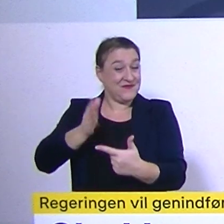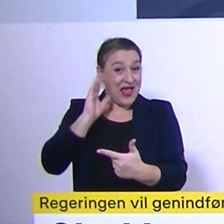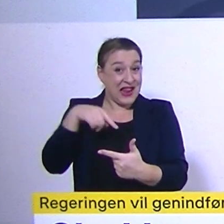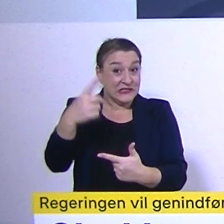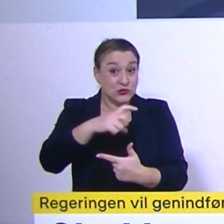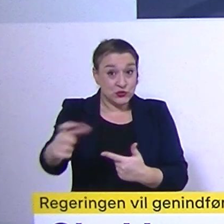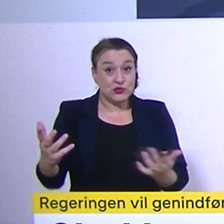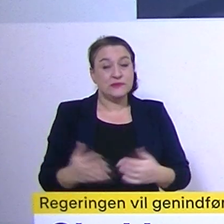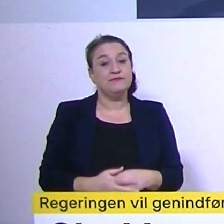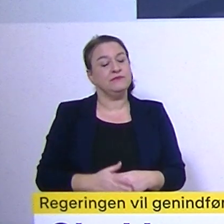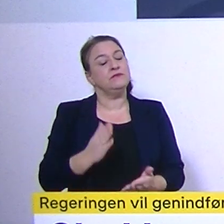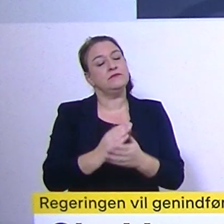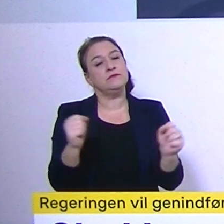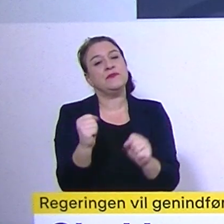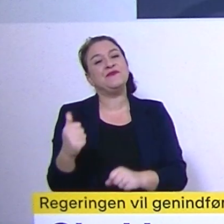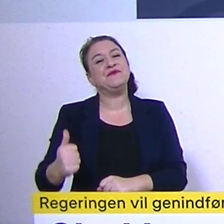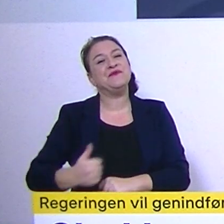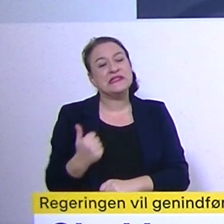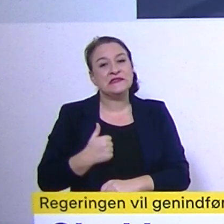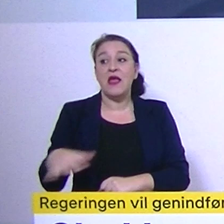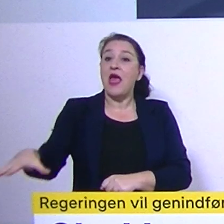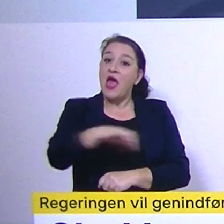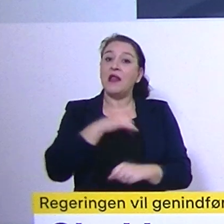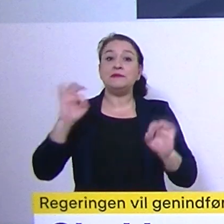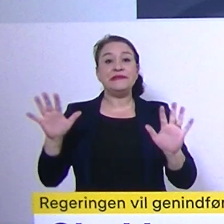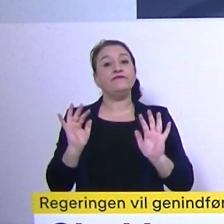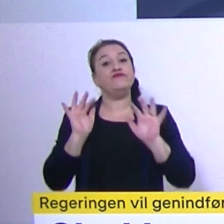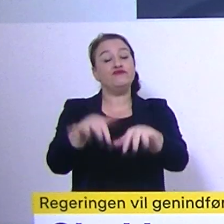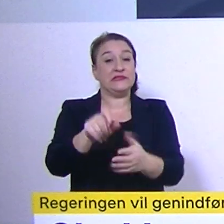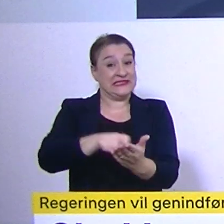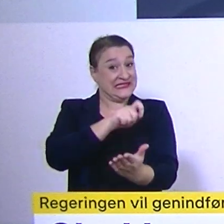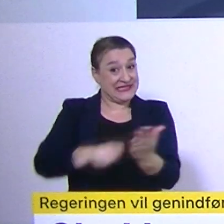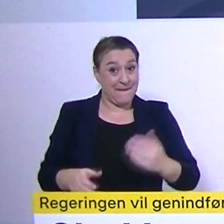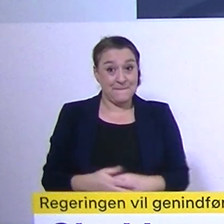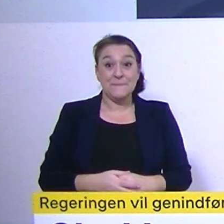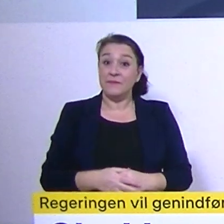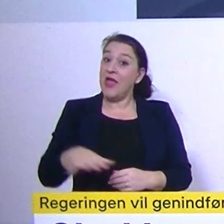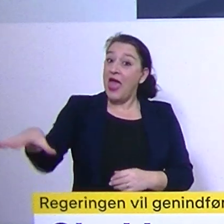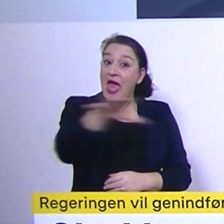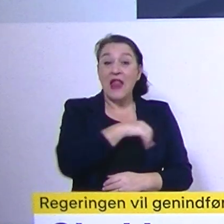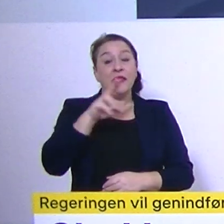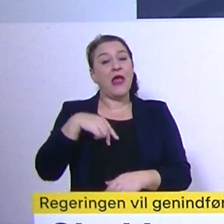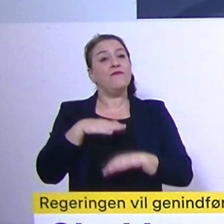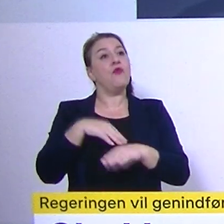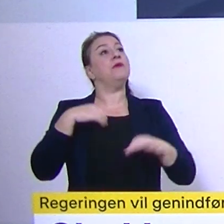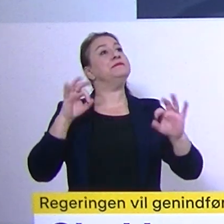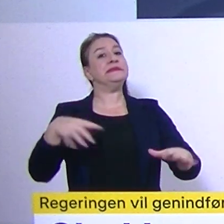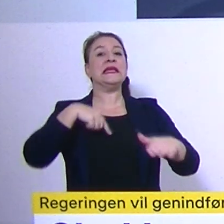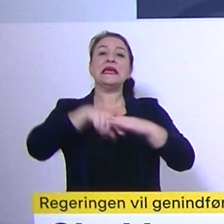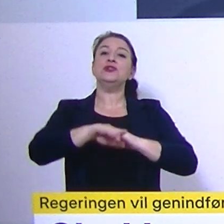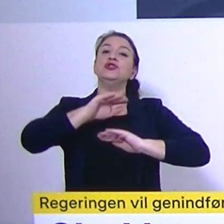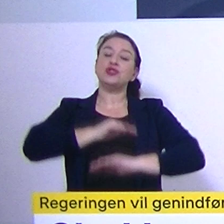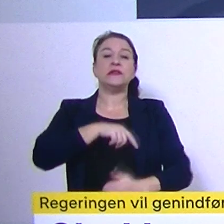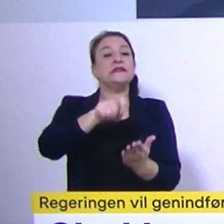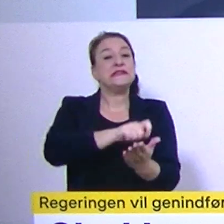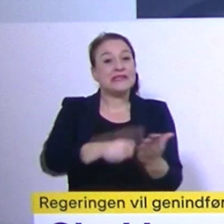helt afgørende, at alle kan afgive deres stemme. Og at det alle steder kan ske på en både tryg og forsvarlig måde. Derfor